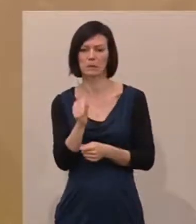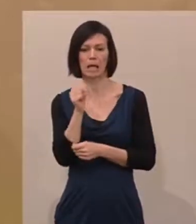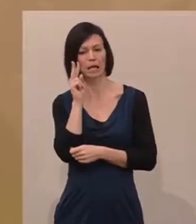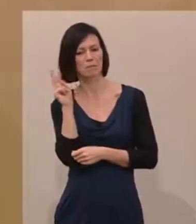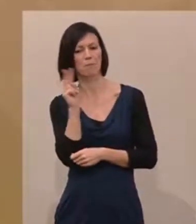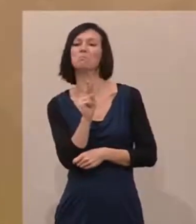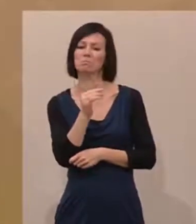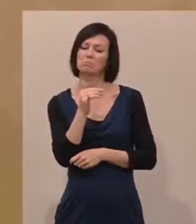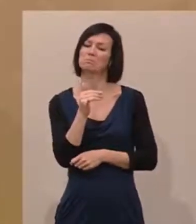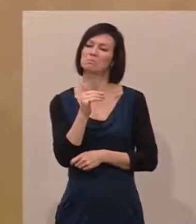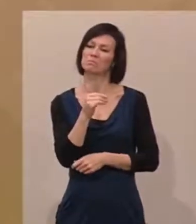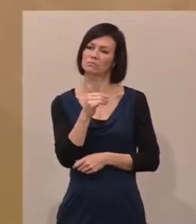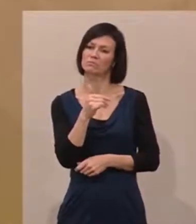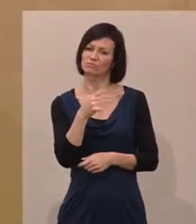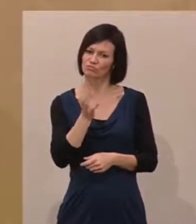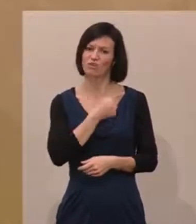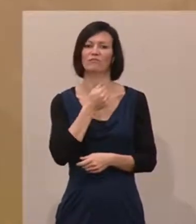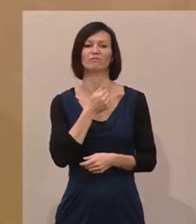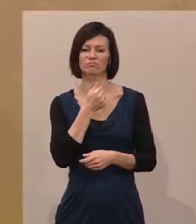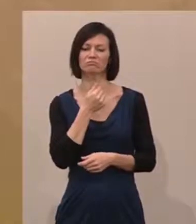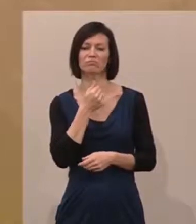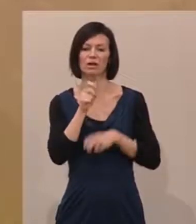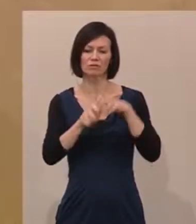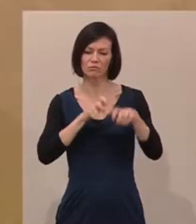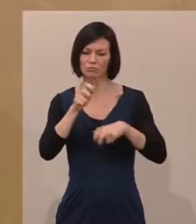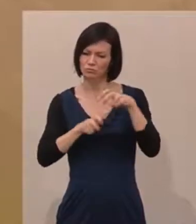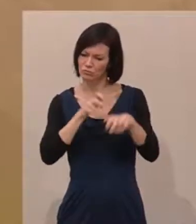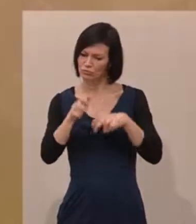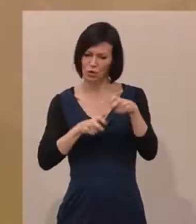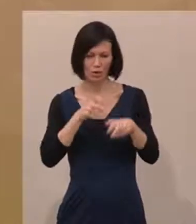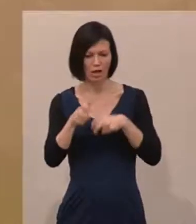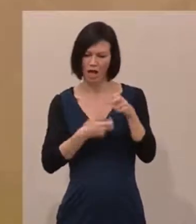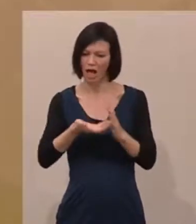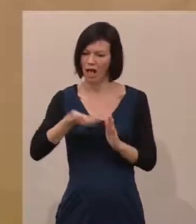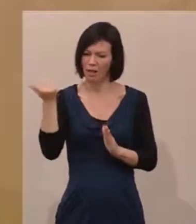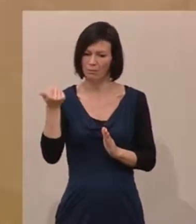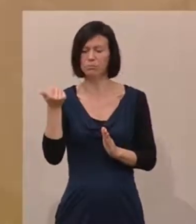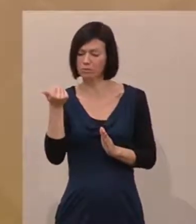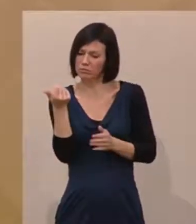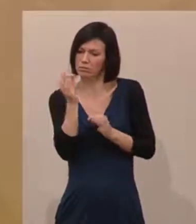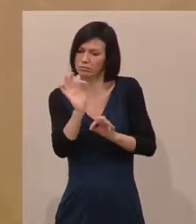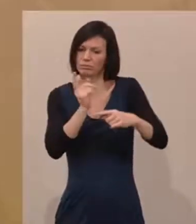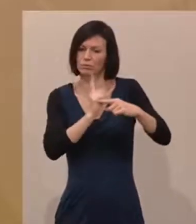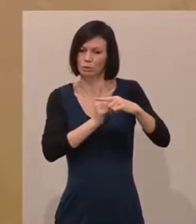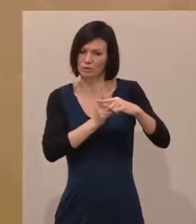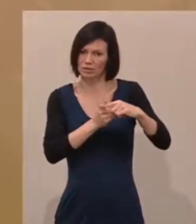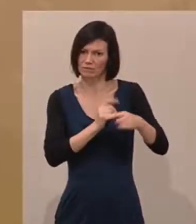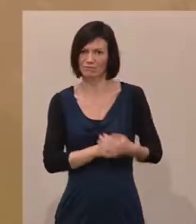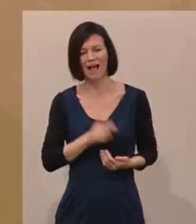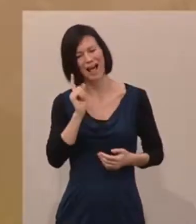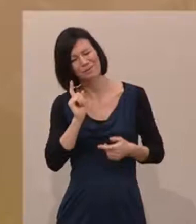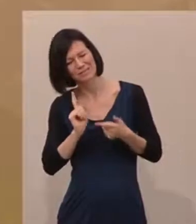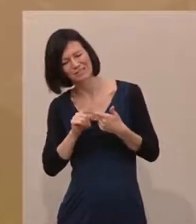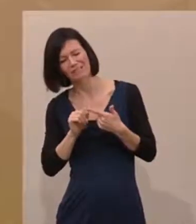Blick überzeugend. Schaffen wir die Umsatzsteuer auf Mieten ab. Aber auf den zweiten Blick sind damit natürlich